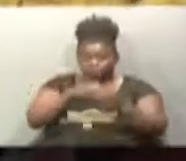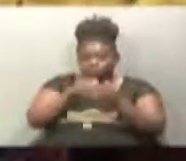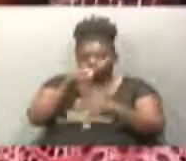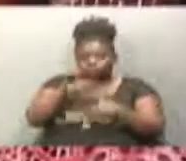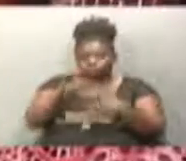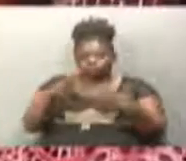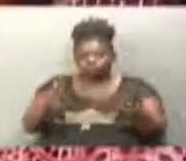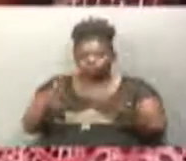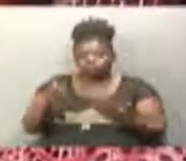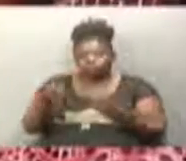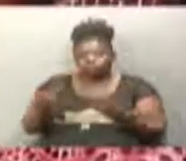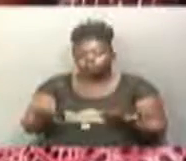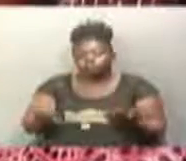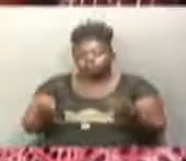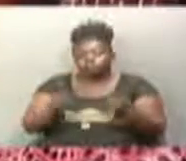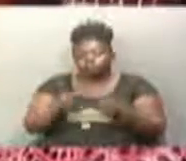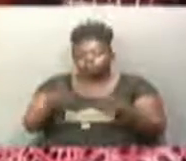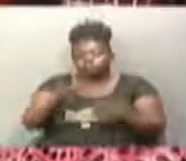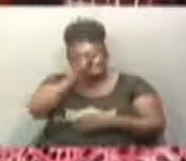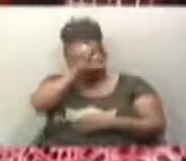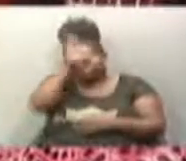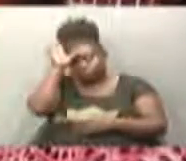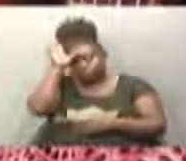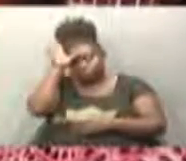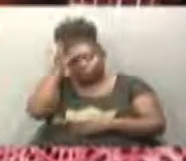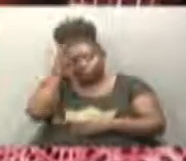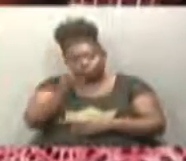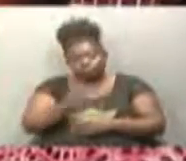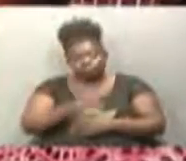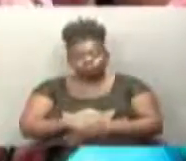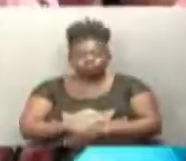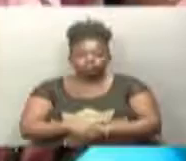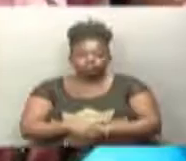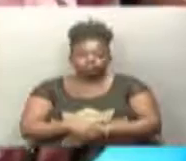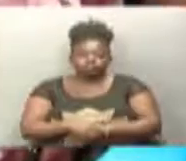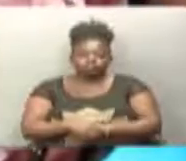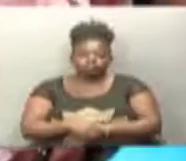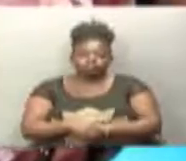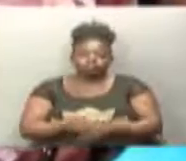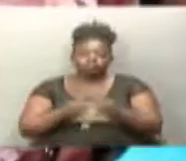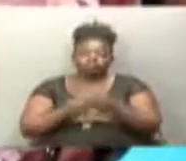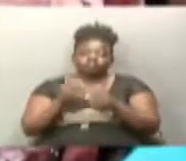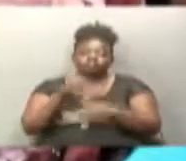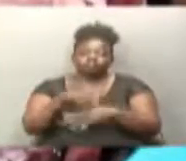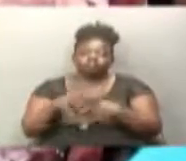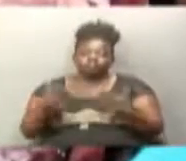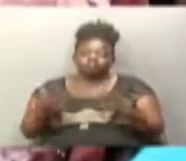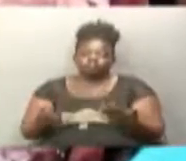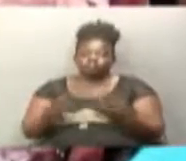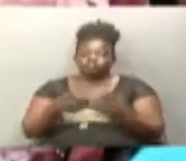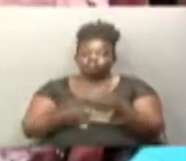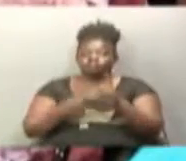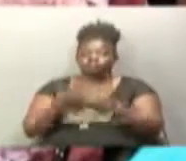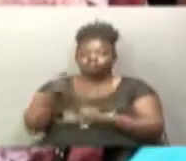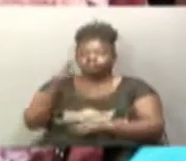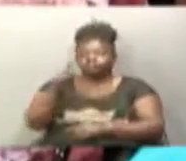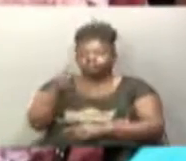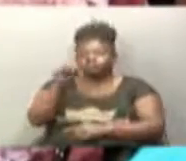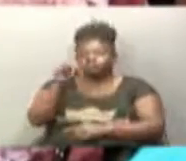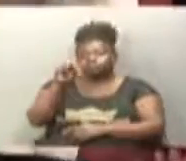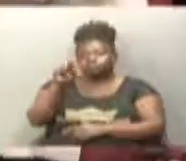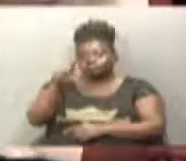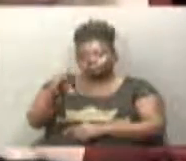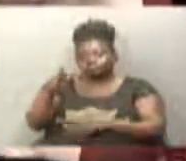Richard Ssemakookiro nga ne maama Nnaabagereka tabatumidde mwana. Ekulembeddwa mu Ssaabasumba w'essaza lya Kampala Paul